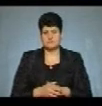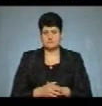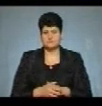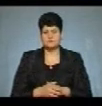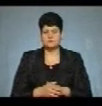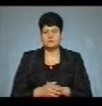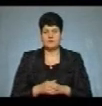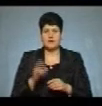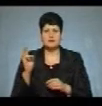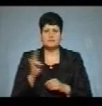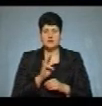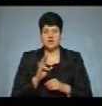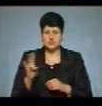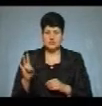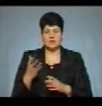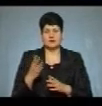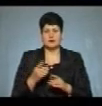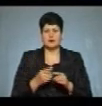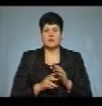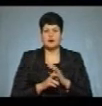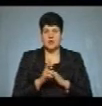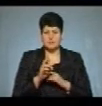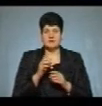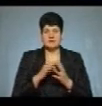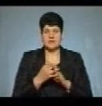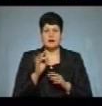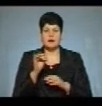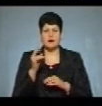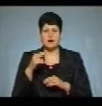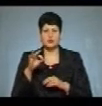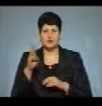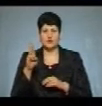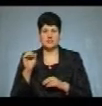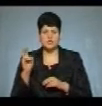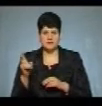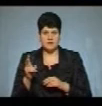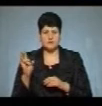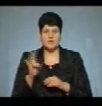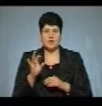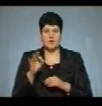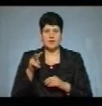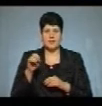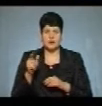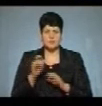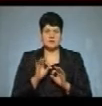Настоятель храму святої великомучениці Параскеви, що у селі Радушівка, отець Олег прокоментував ситуацію так.